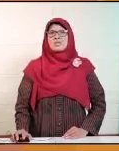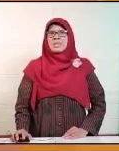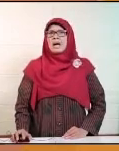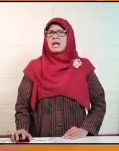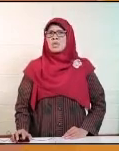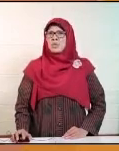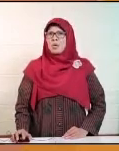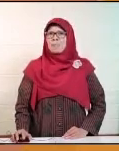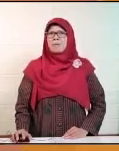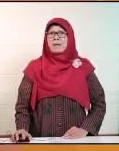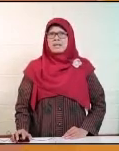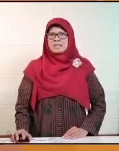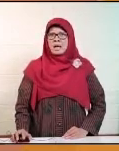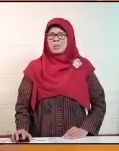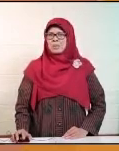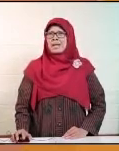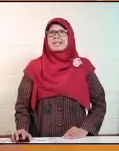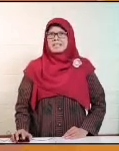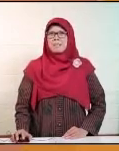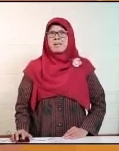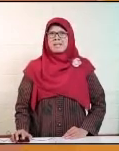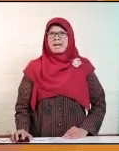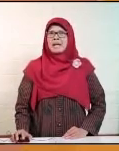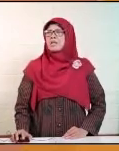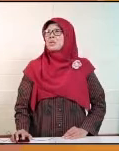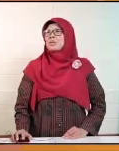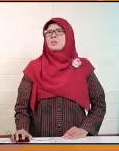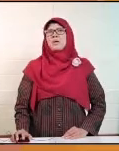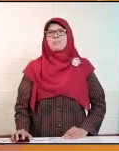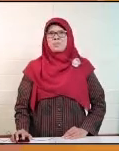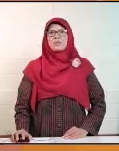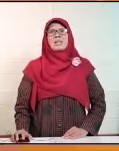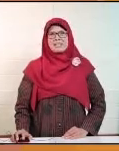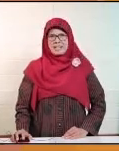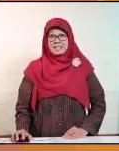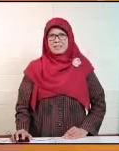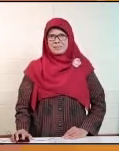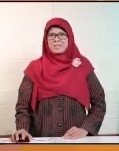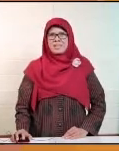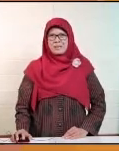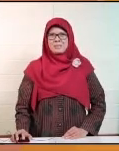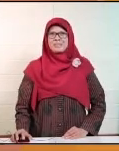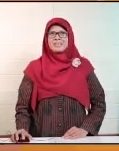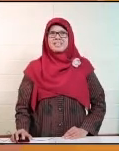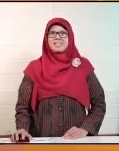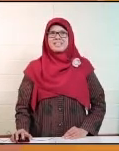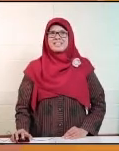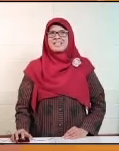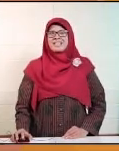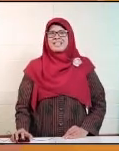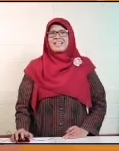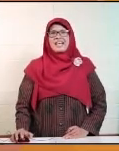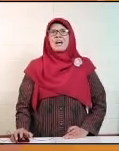usia 12 tahun sampai dengan 21 tahun